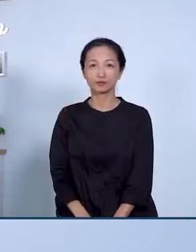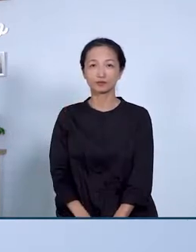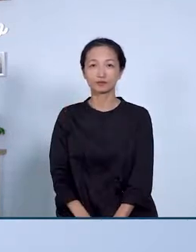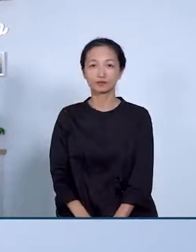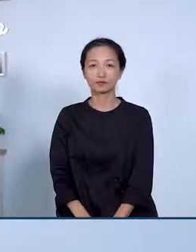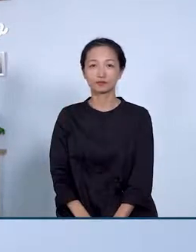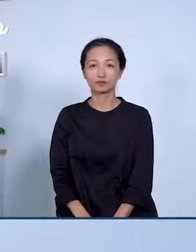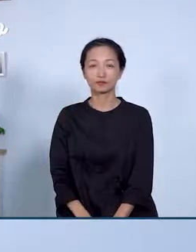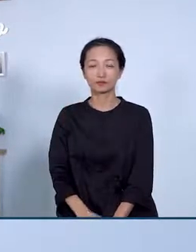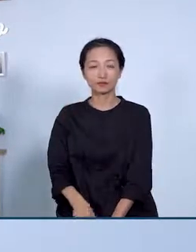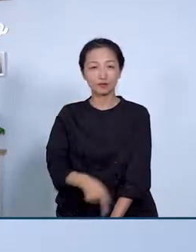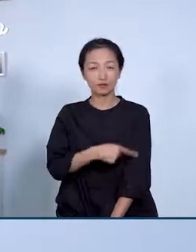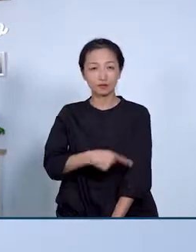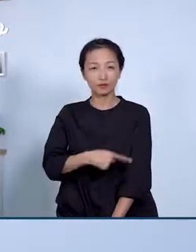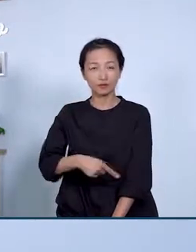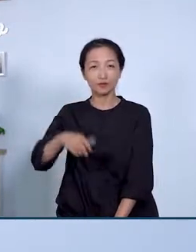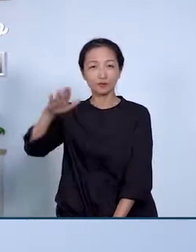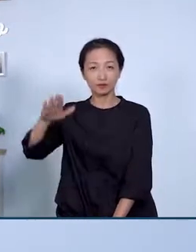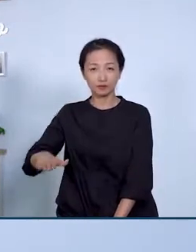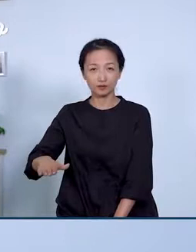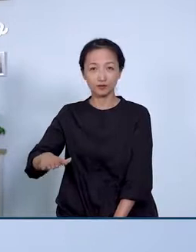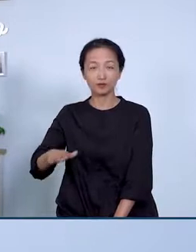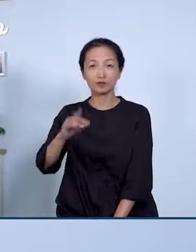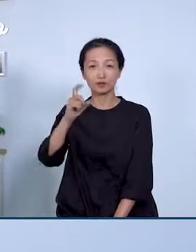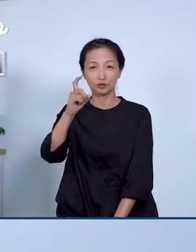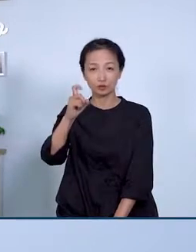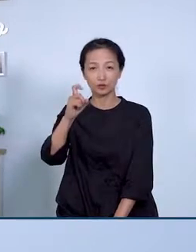低压90。